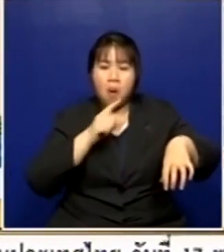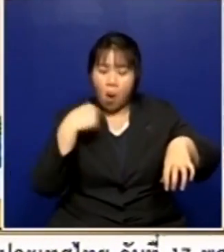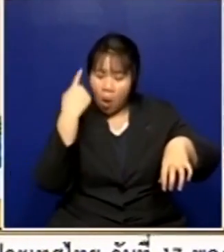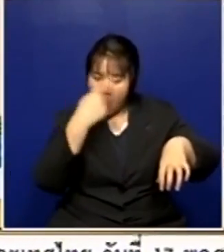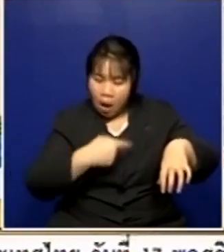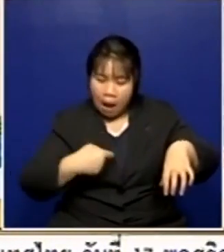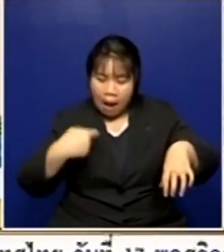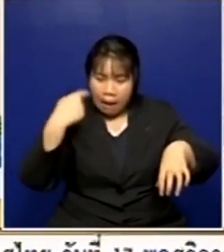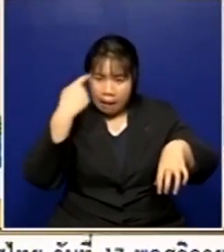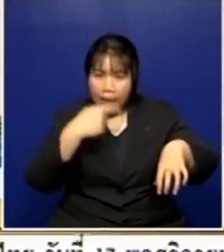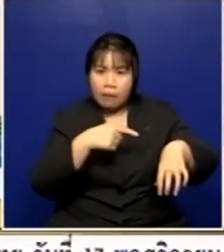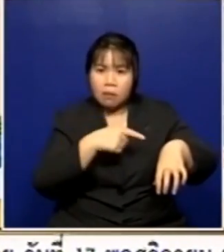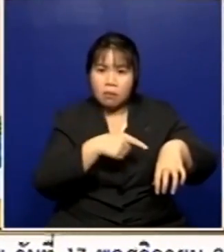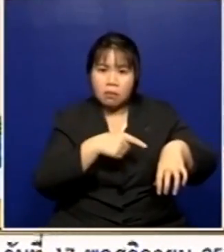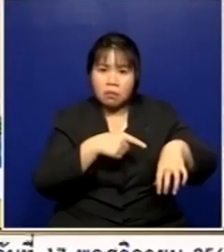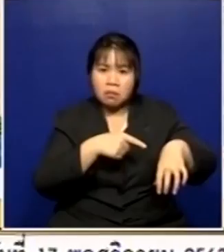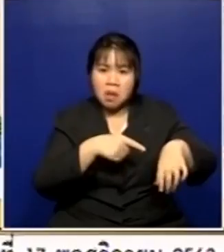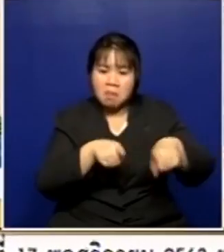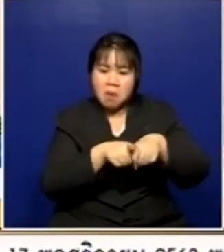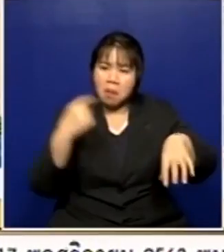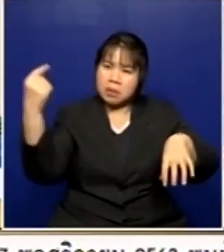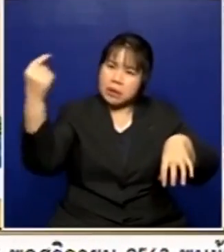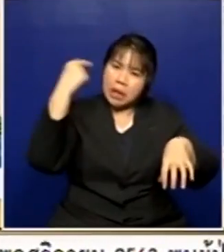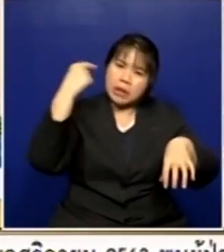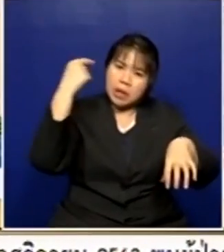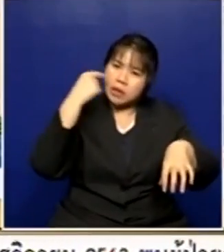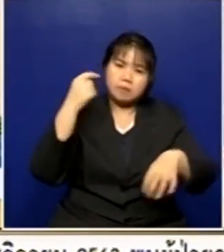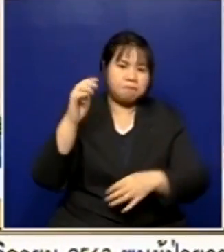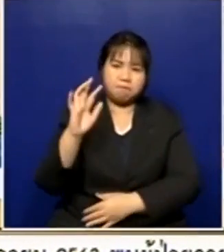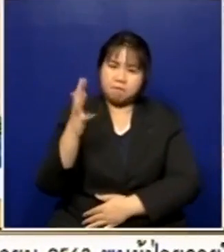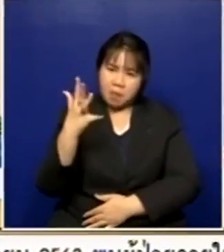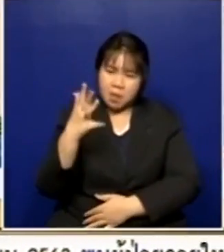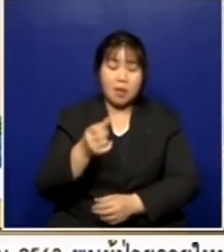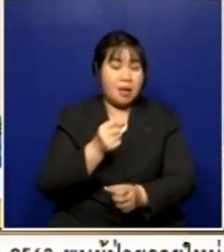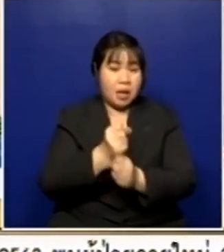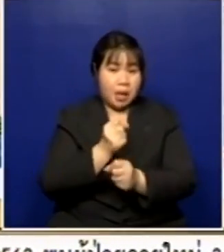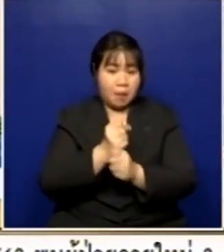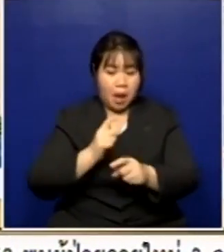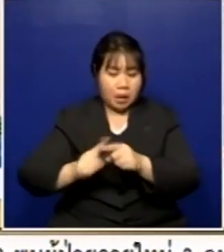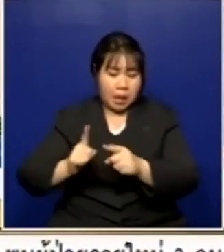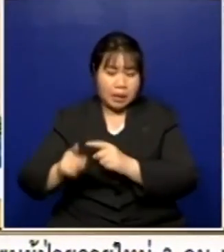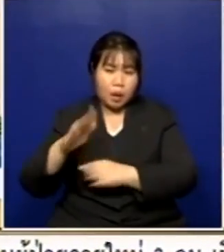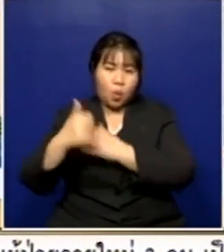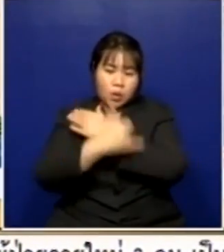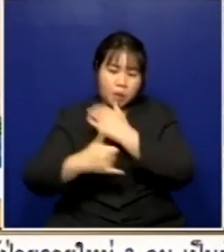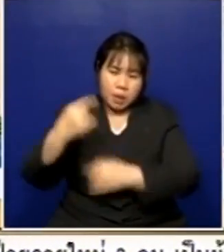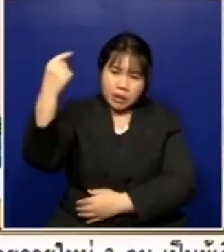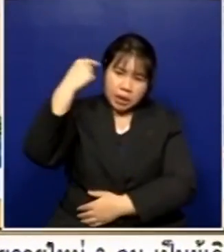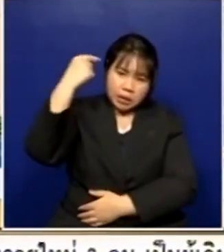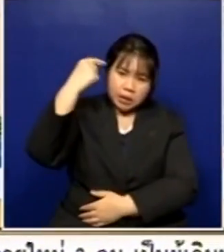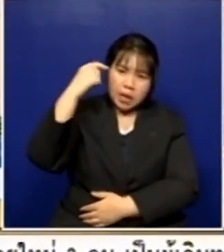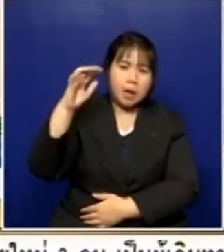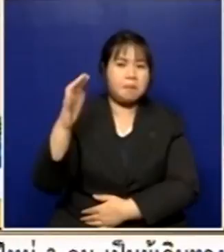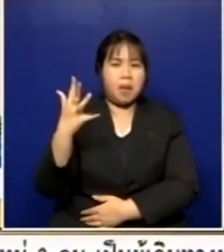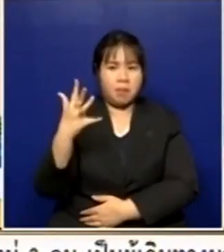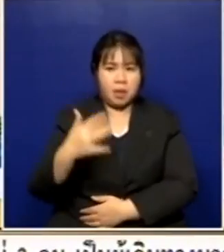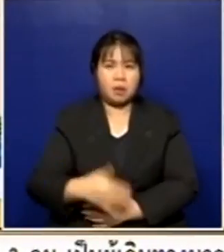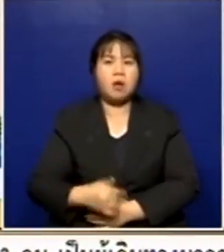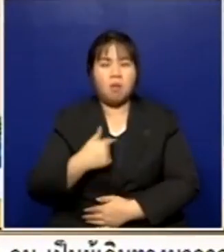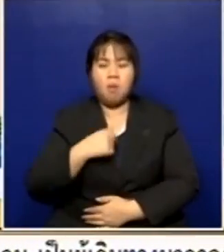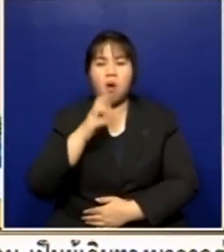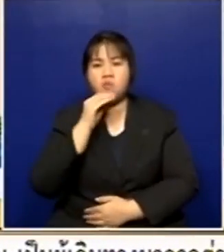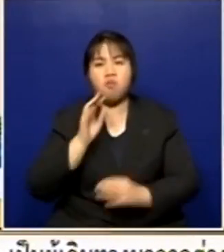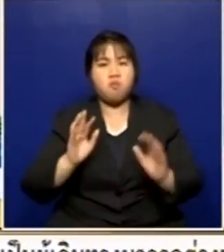สามารถมามองการการทำงานขอให้รอได้ผมขอบอกแค่